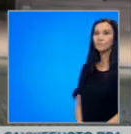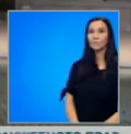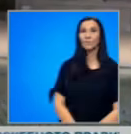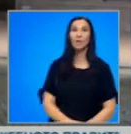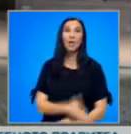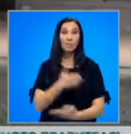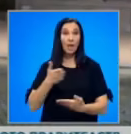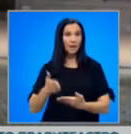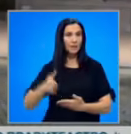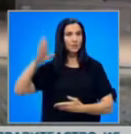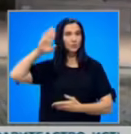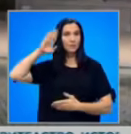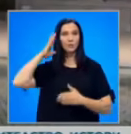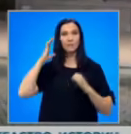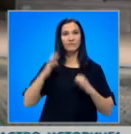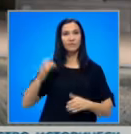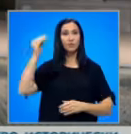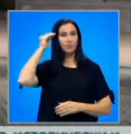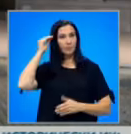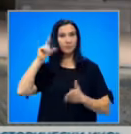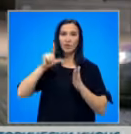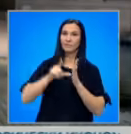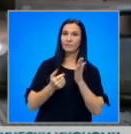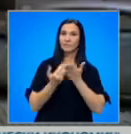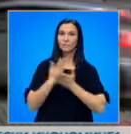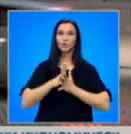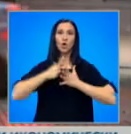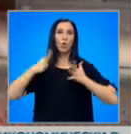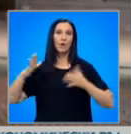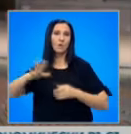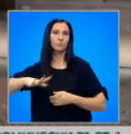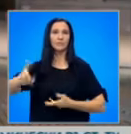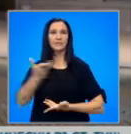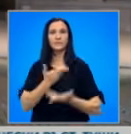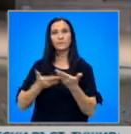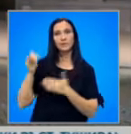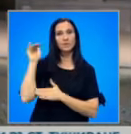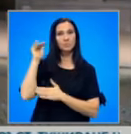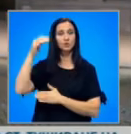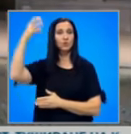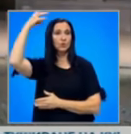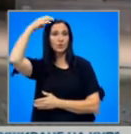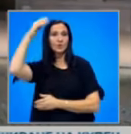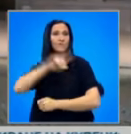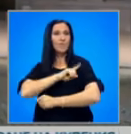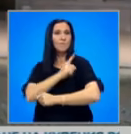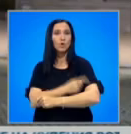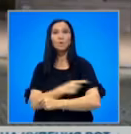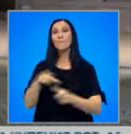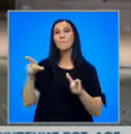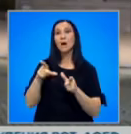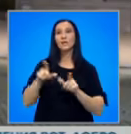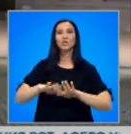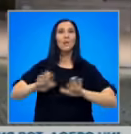И накрая служебното правителство напомни, че е време да започне големия обществен дебат за бъдещето на държавните мощности в Маришкия